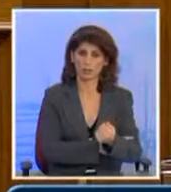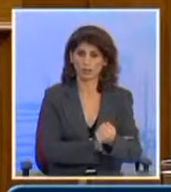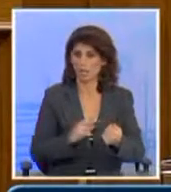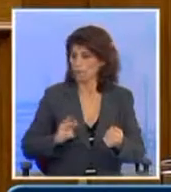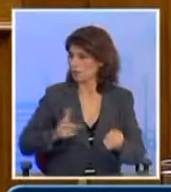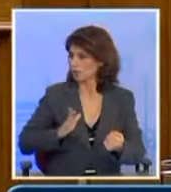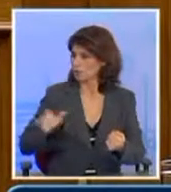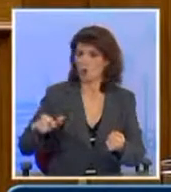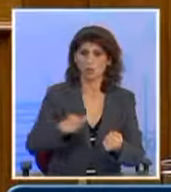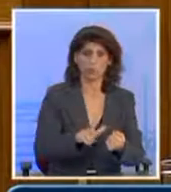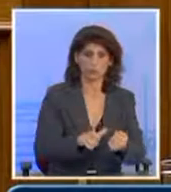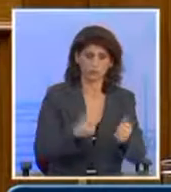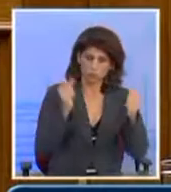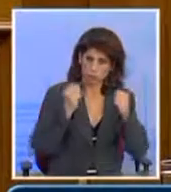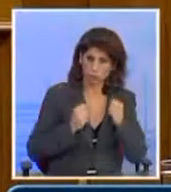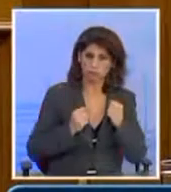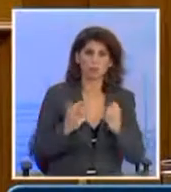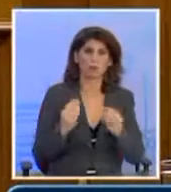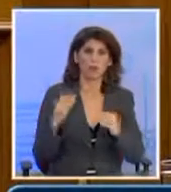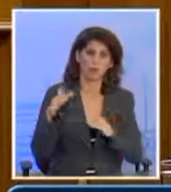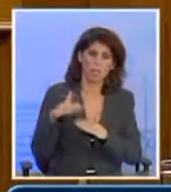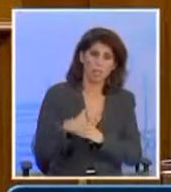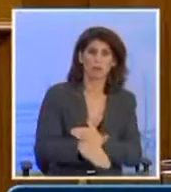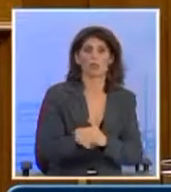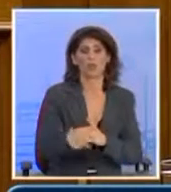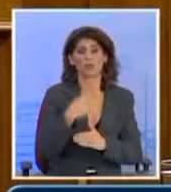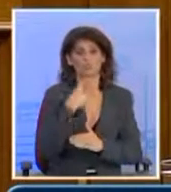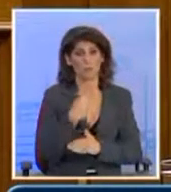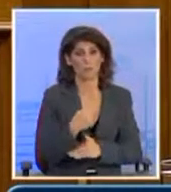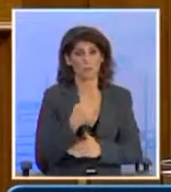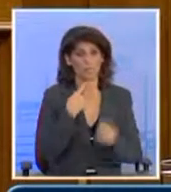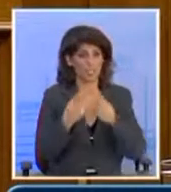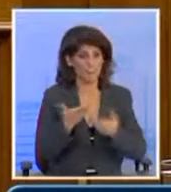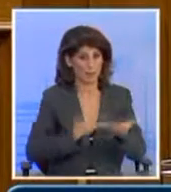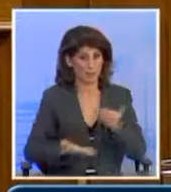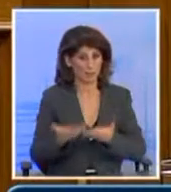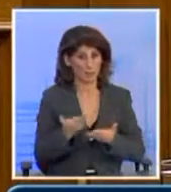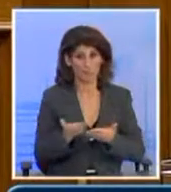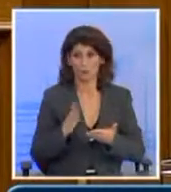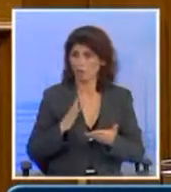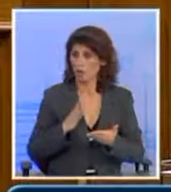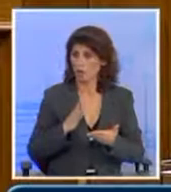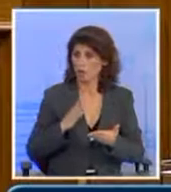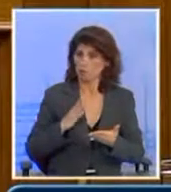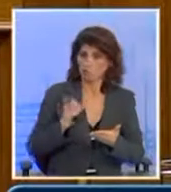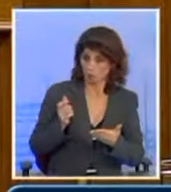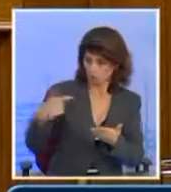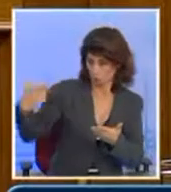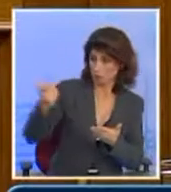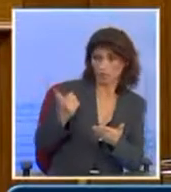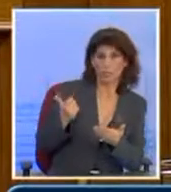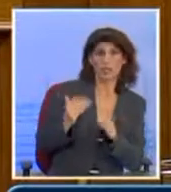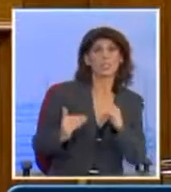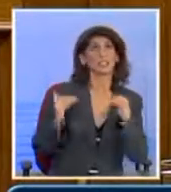την παρατεταμένη ύφεση. Αυτό το έχουμε επισημάνει τόσο στις διαπραγματεύσεις μας με τους πιστωτές μας, όσο και σε